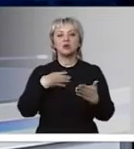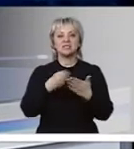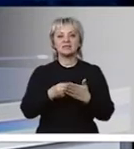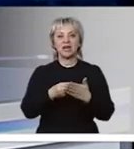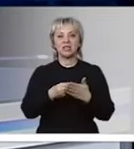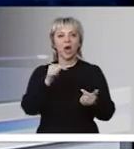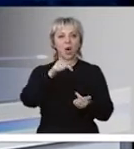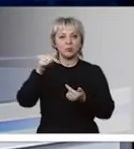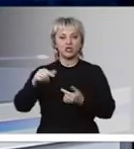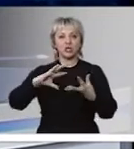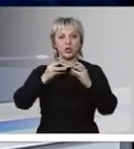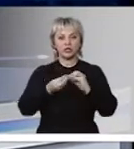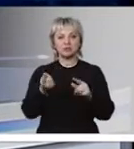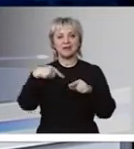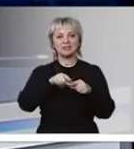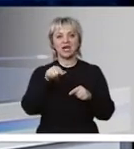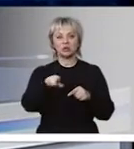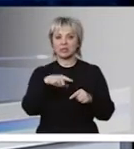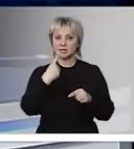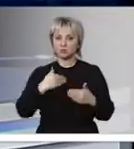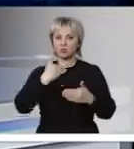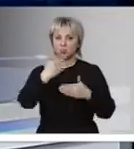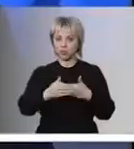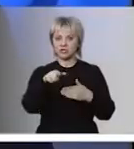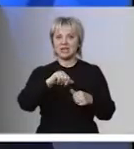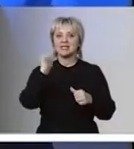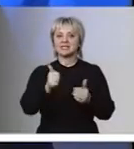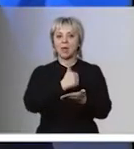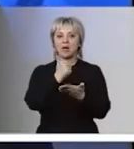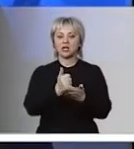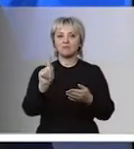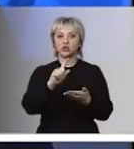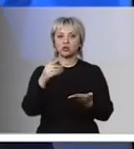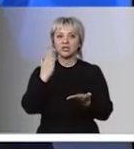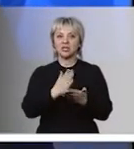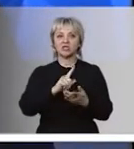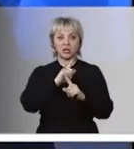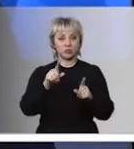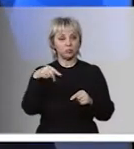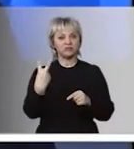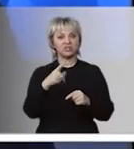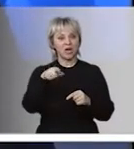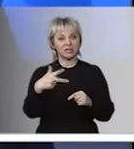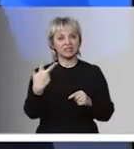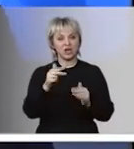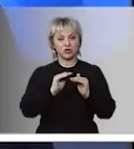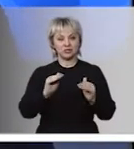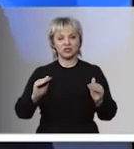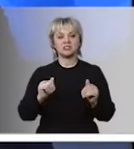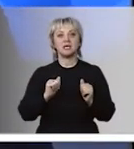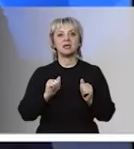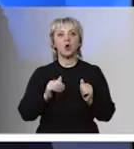свои определенные результаты, о которых я скажу позже. Но самое главное, что если у нас не будет вторых, третьих